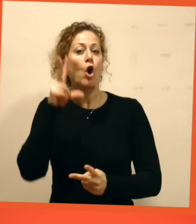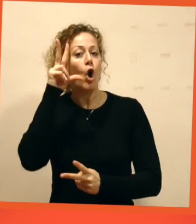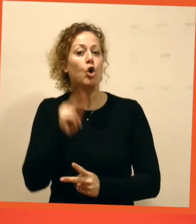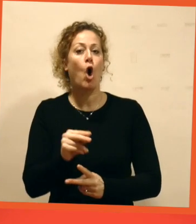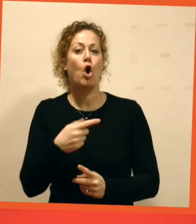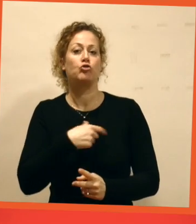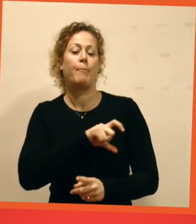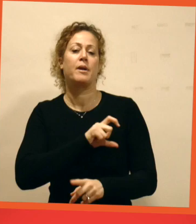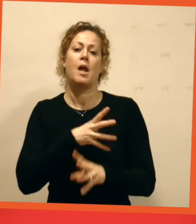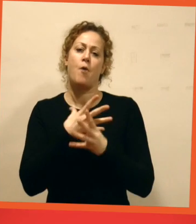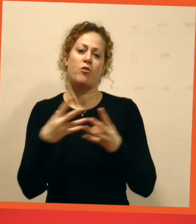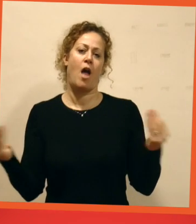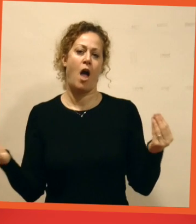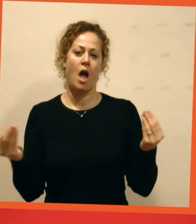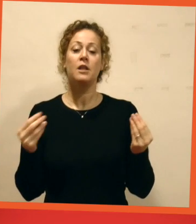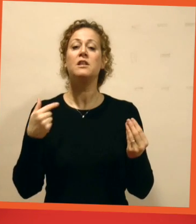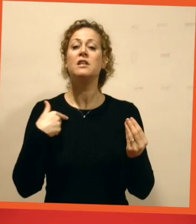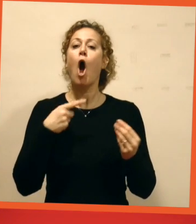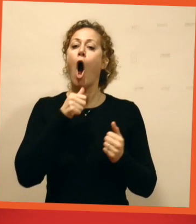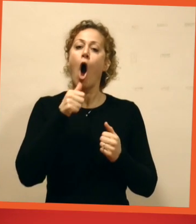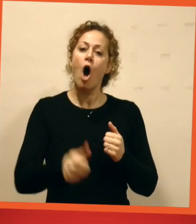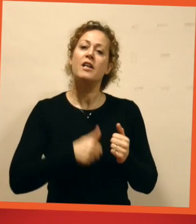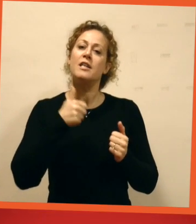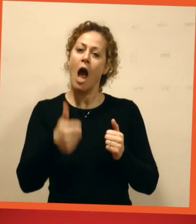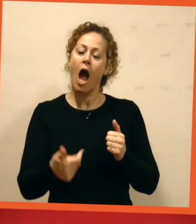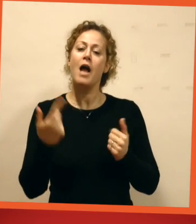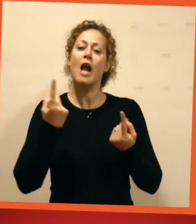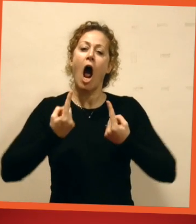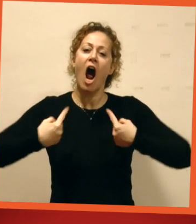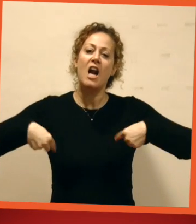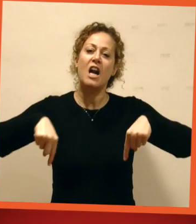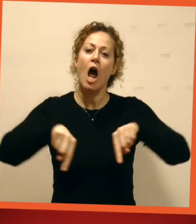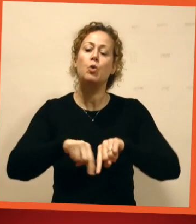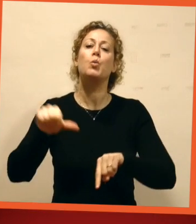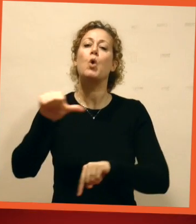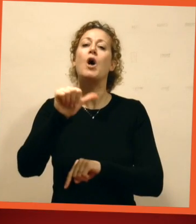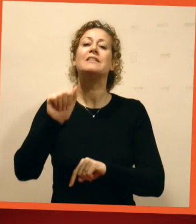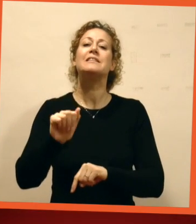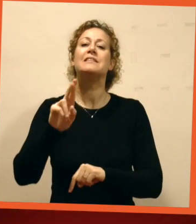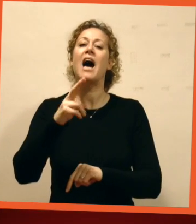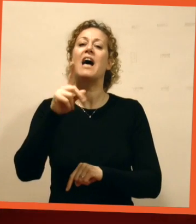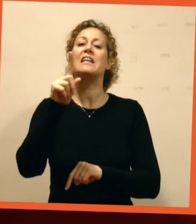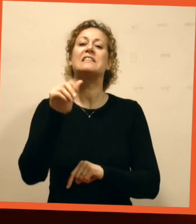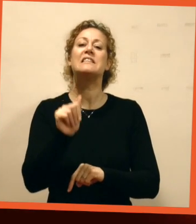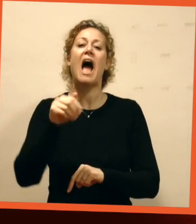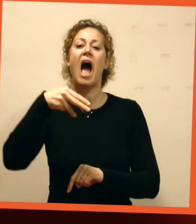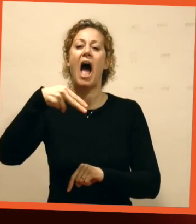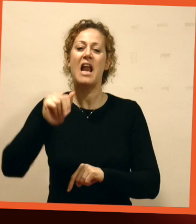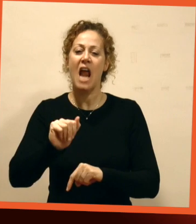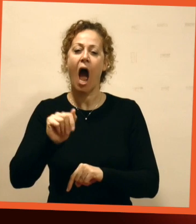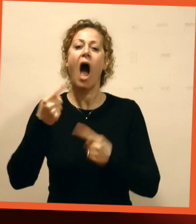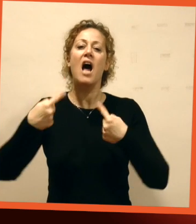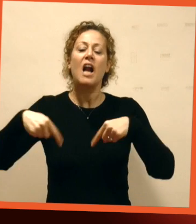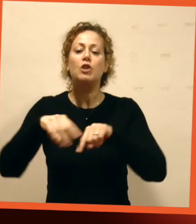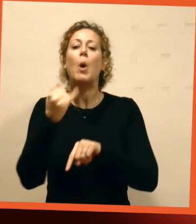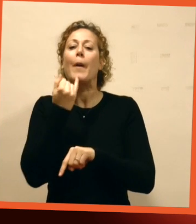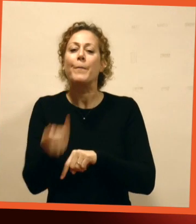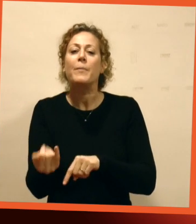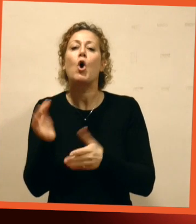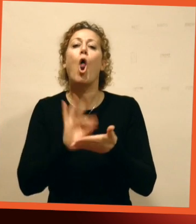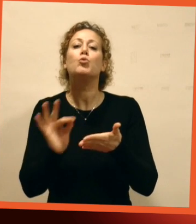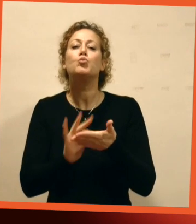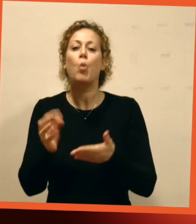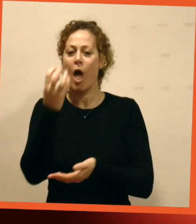esempio, partecipiamo al raduno nazionale delle piccole scuole di circo di Sarzana, e quest'anno